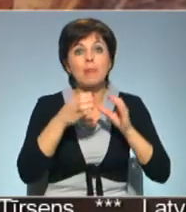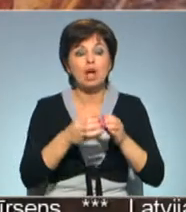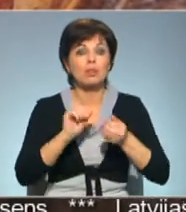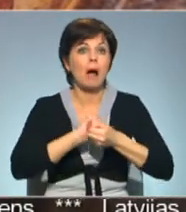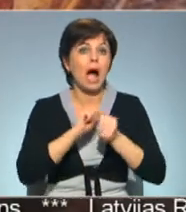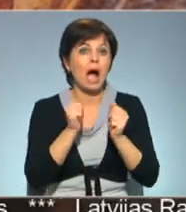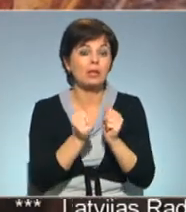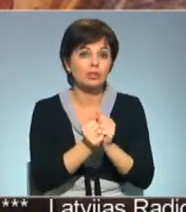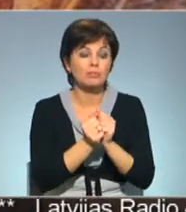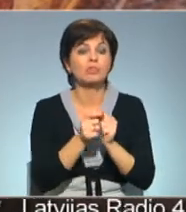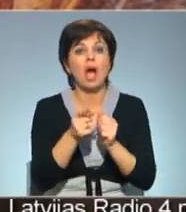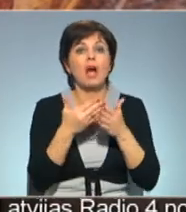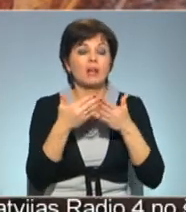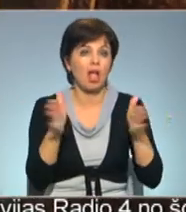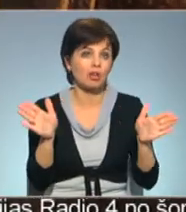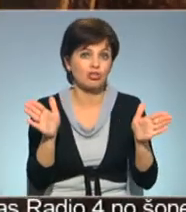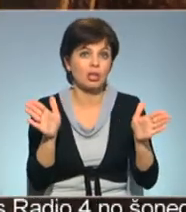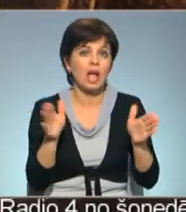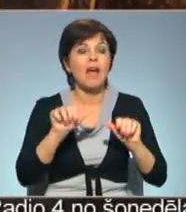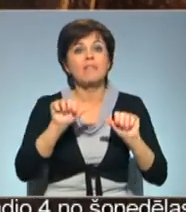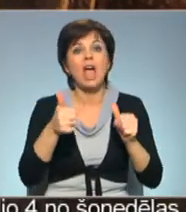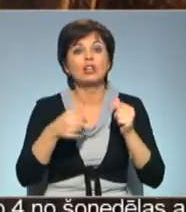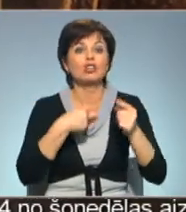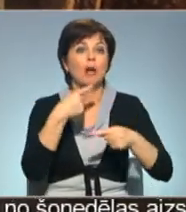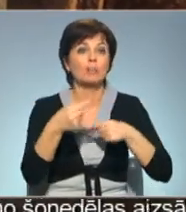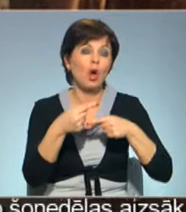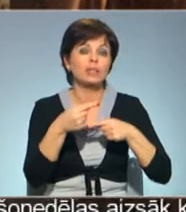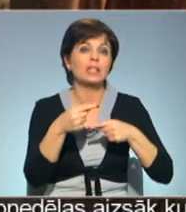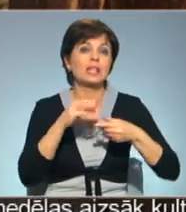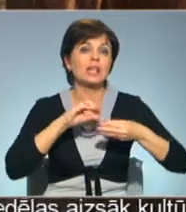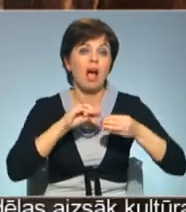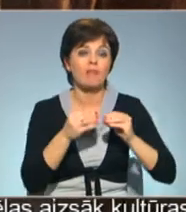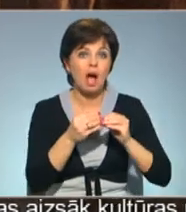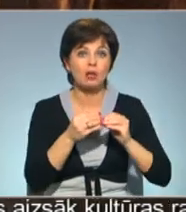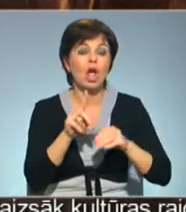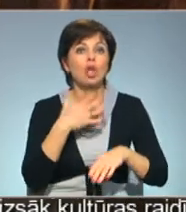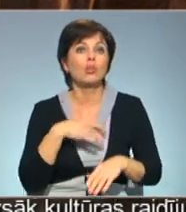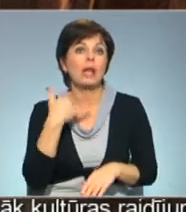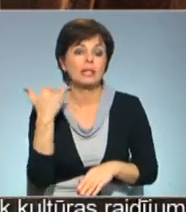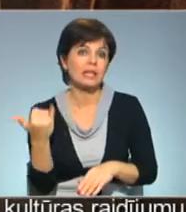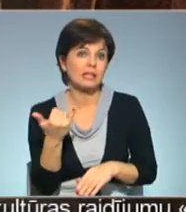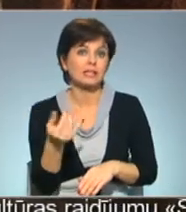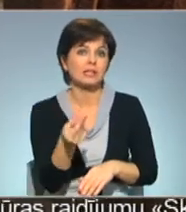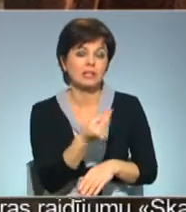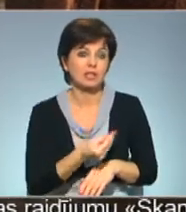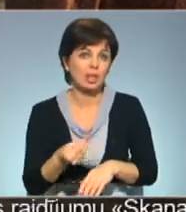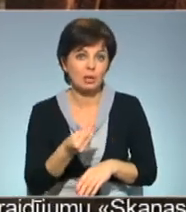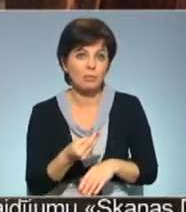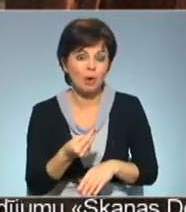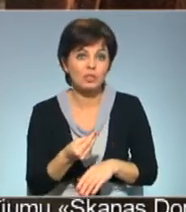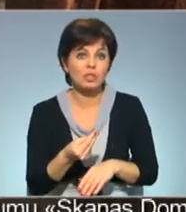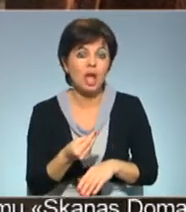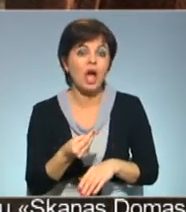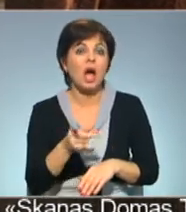akmens galaktikas atklāšanu. Veidošanas procesā es vienkārši ievēroju, ka tur ir interesanti zīmējumi, interesants